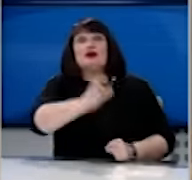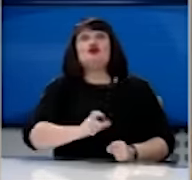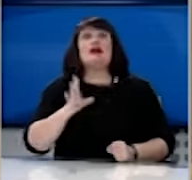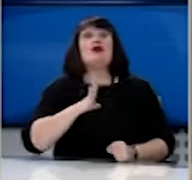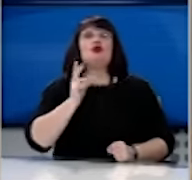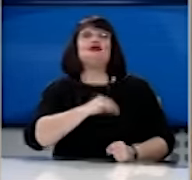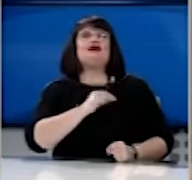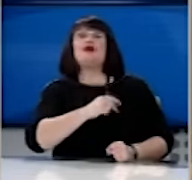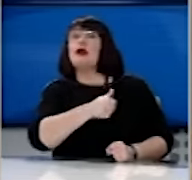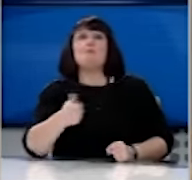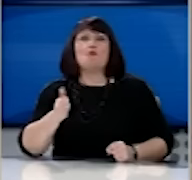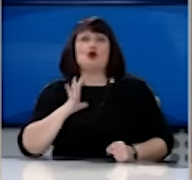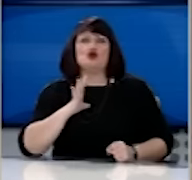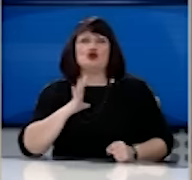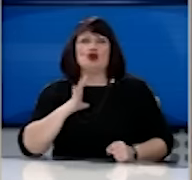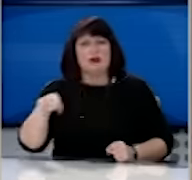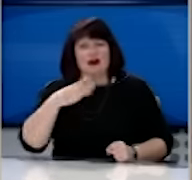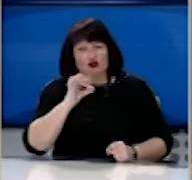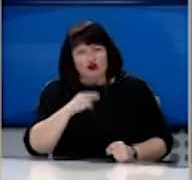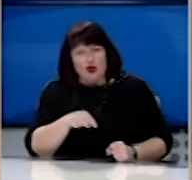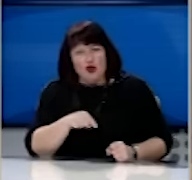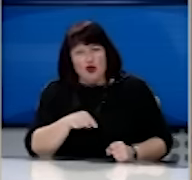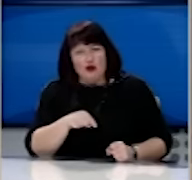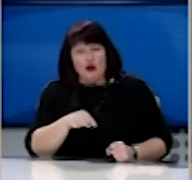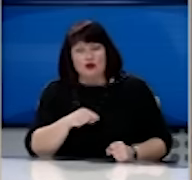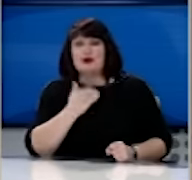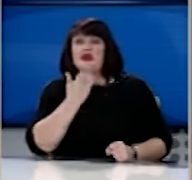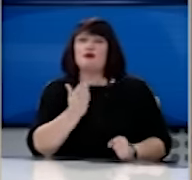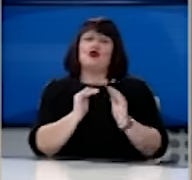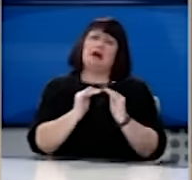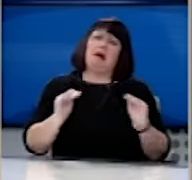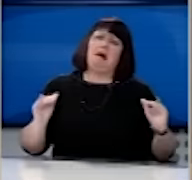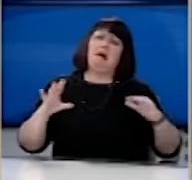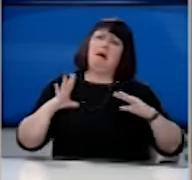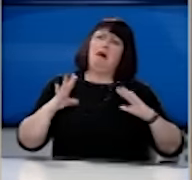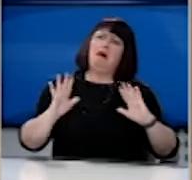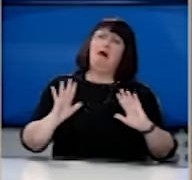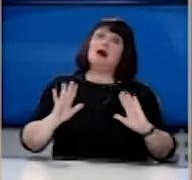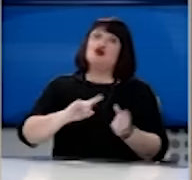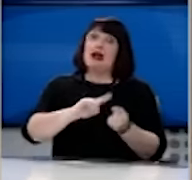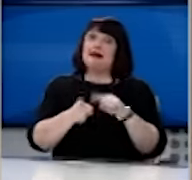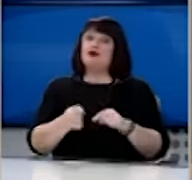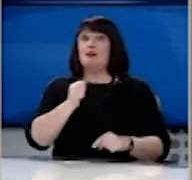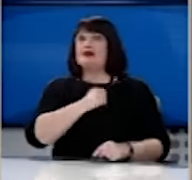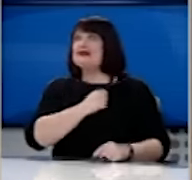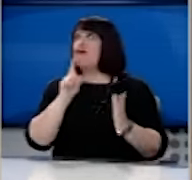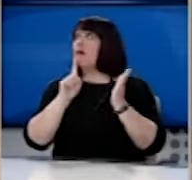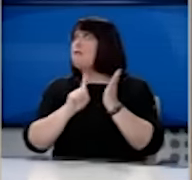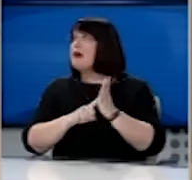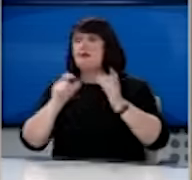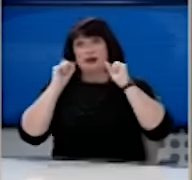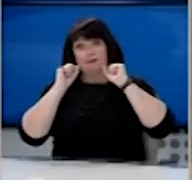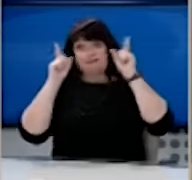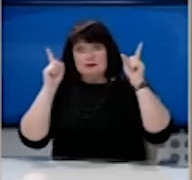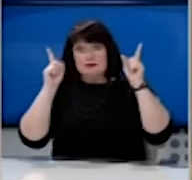τους συμφέροντα. Από αυτή την άποψη, κανείς δεν μπορεί να εφησυχάζει. Το αντίθετα, πιστεύουμε ότι ο λαός μας